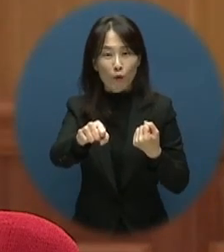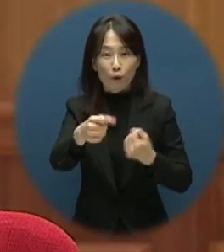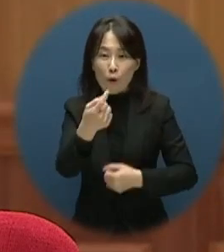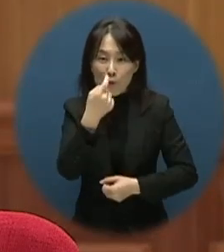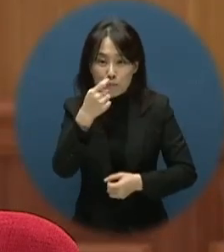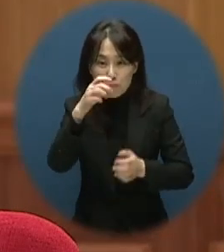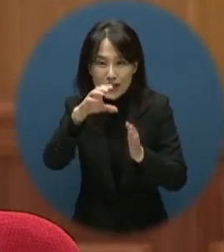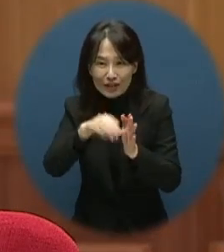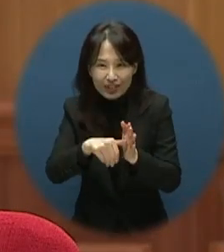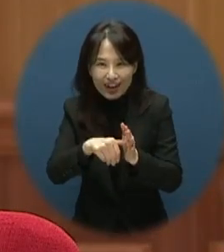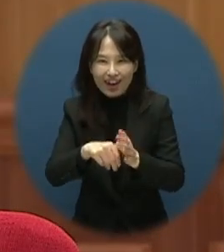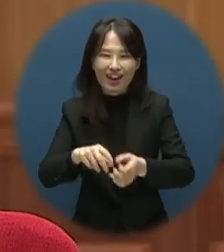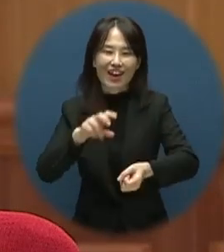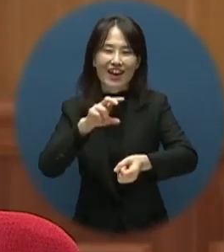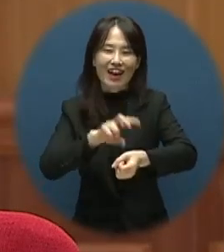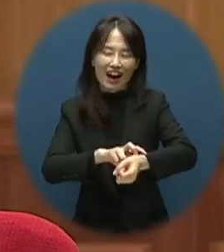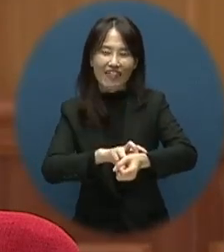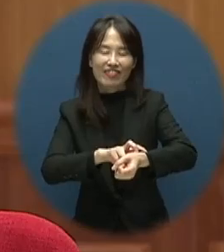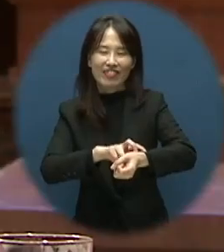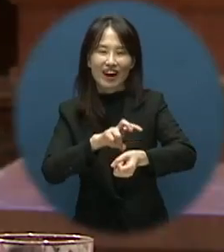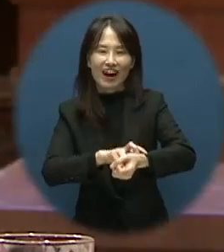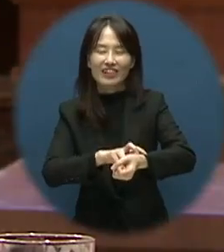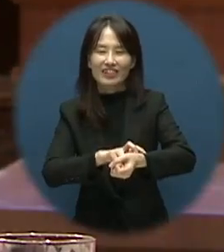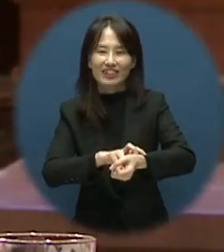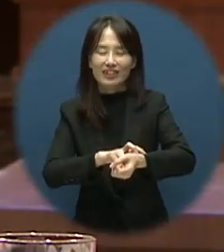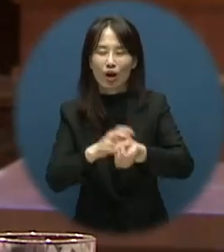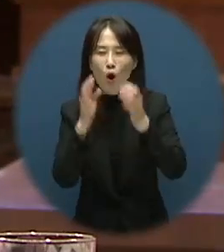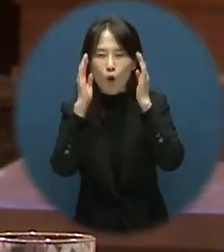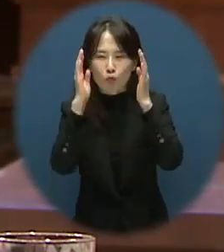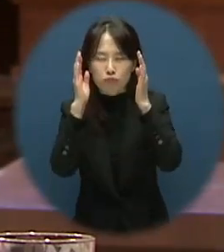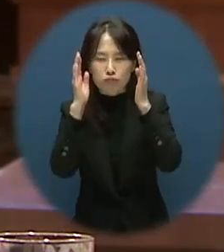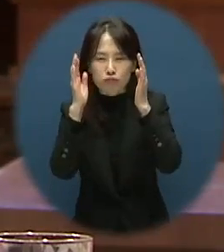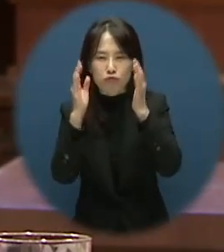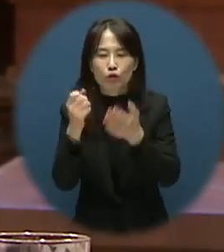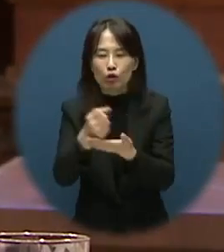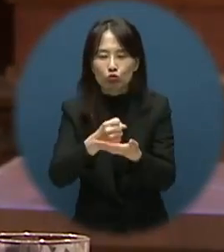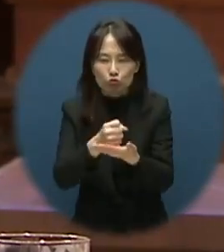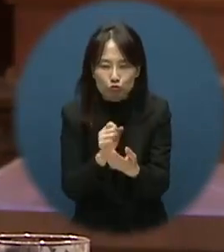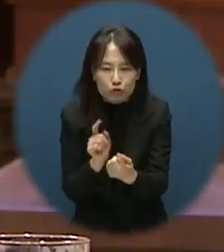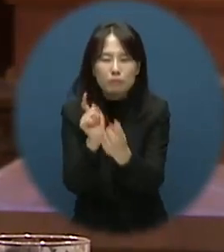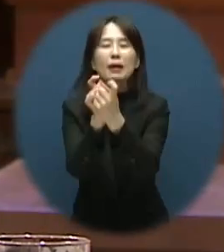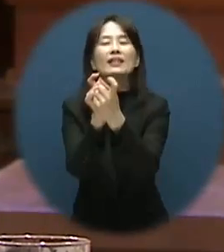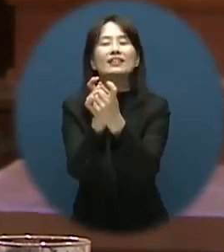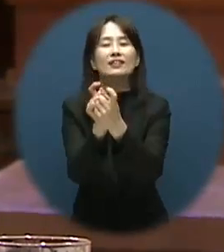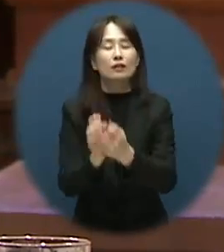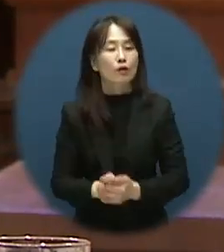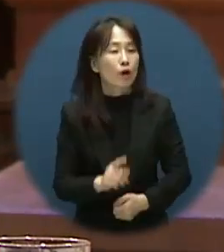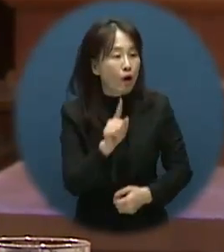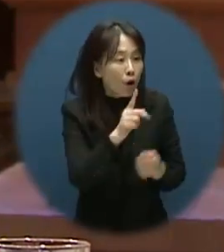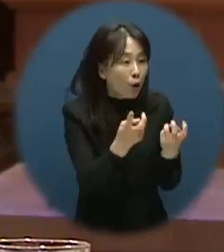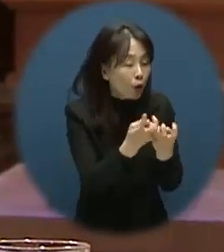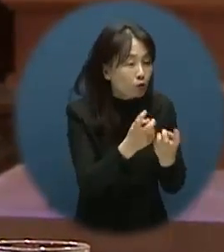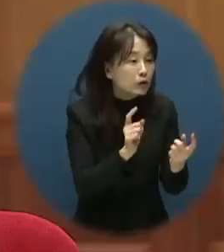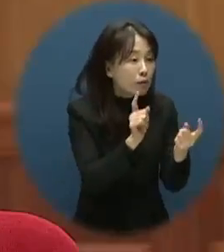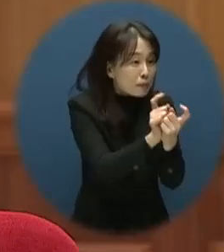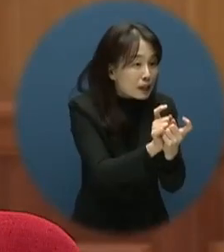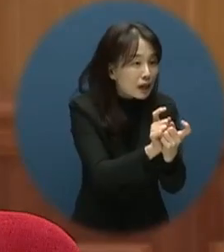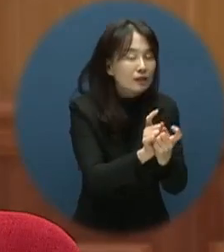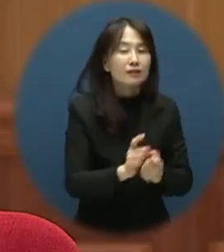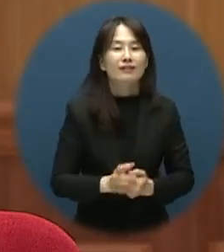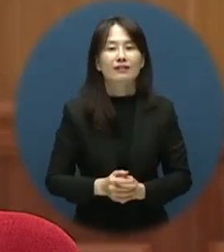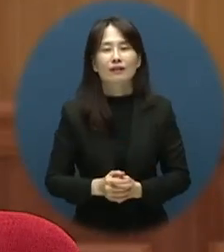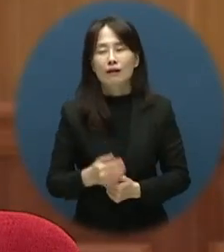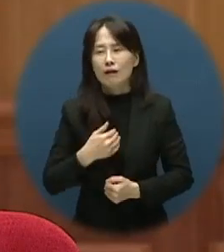그 한의학도 우연치 않게 알게 되는 거죠. 그게 시작이에요? 그게 시작이에요. 어떻게요? 태권도 하다가 어떻게요? 태권도 하다가 뭐